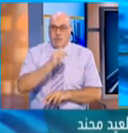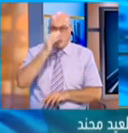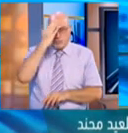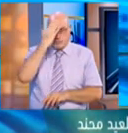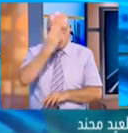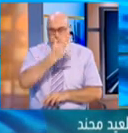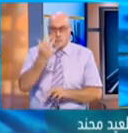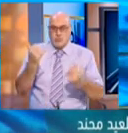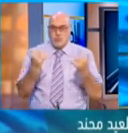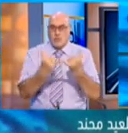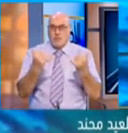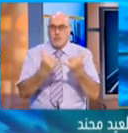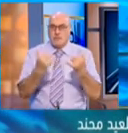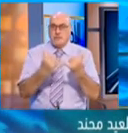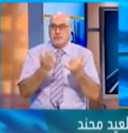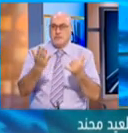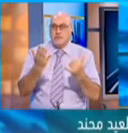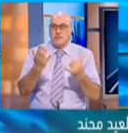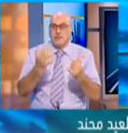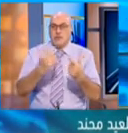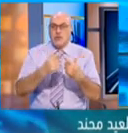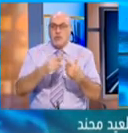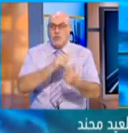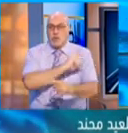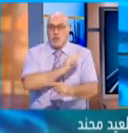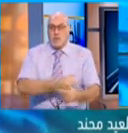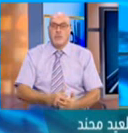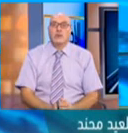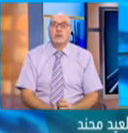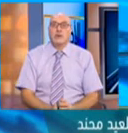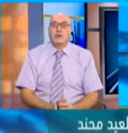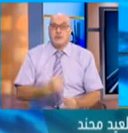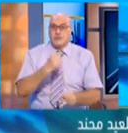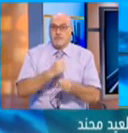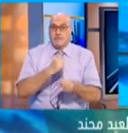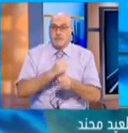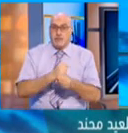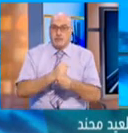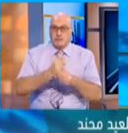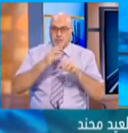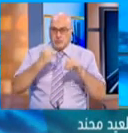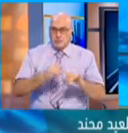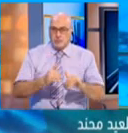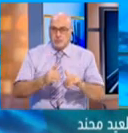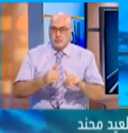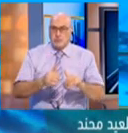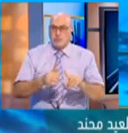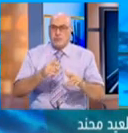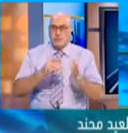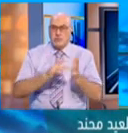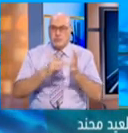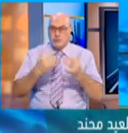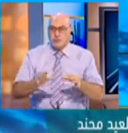مقتدرا من جيل الرواد الأكفاء خدم بلده بإخلاص وتفان من خلال